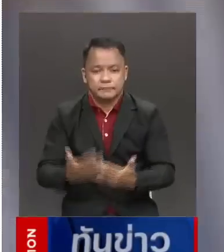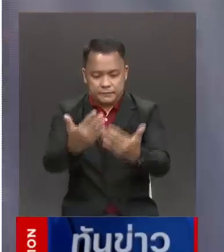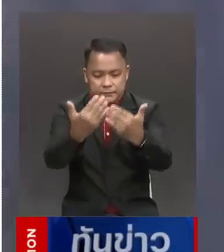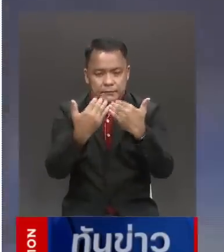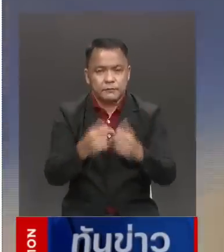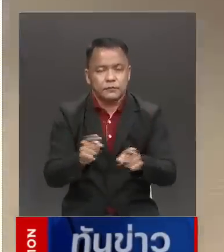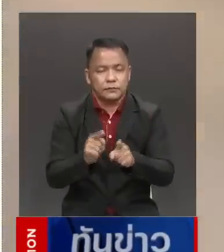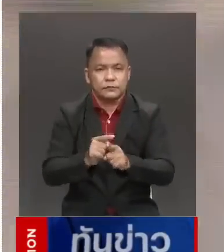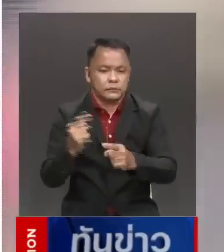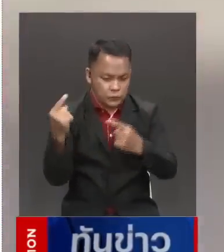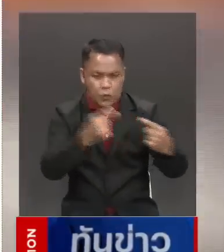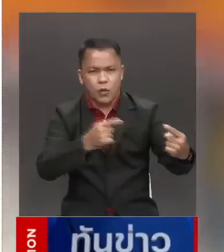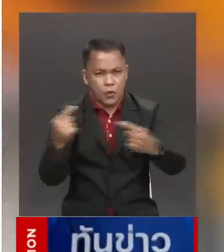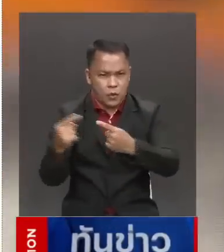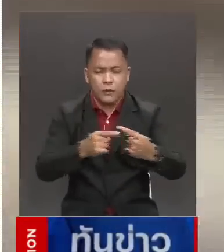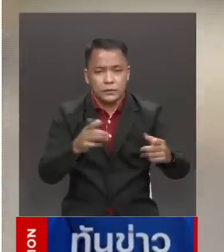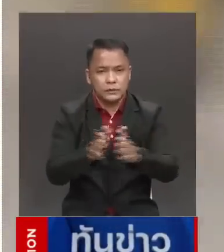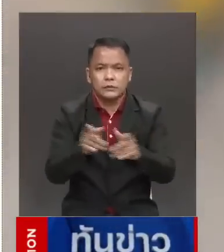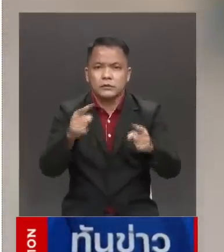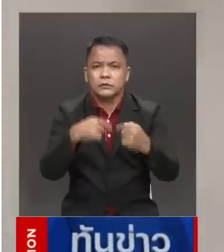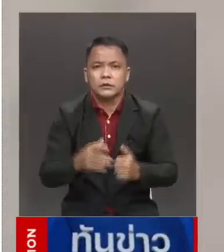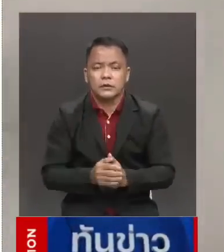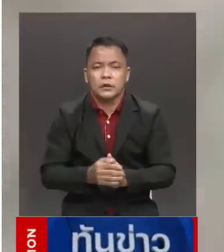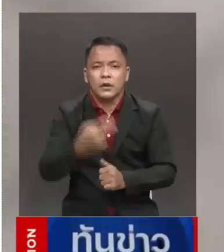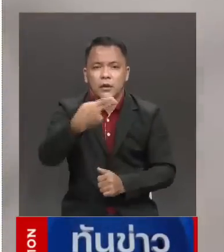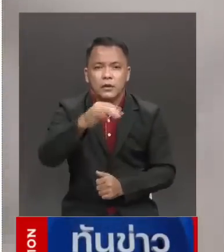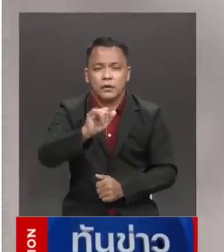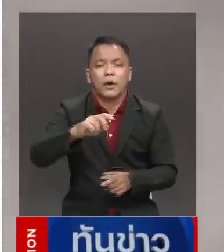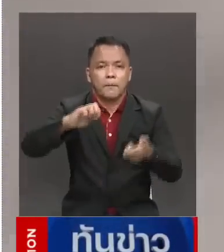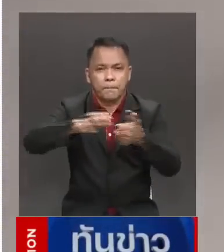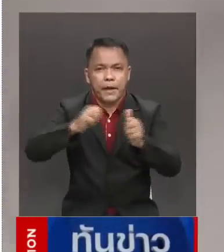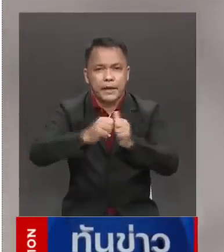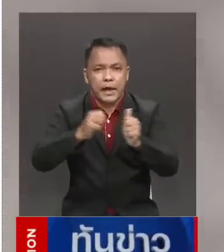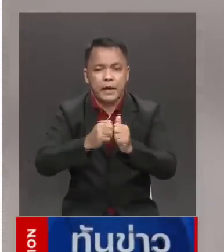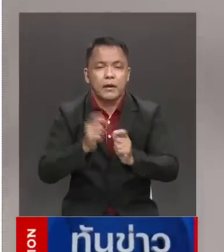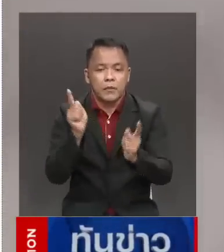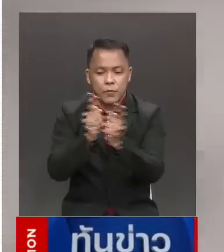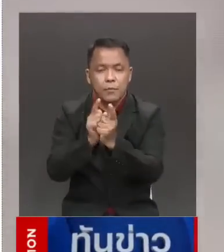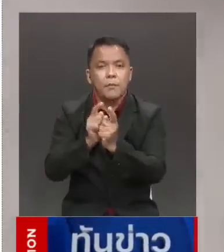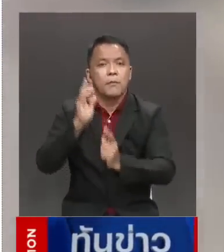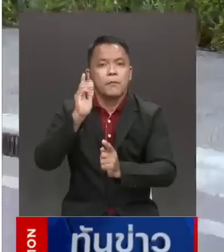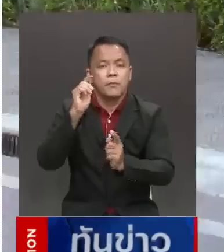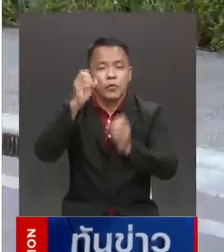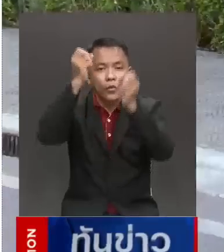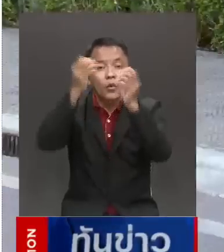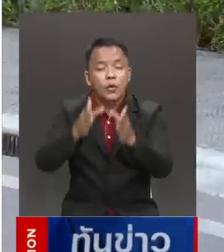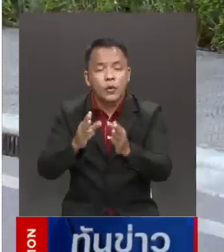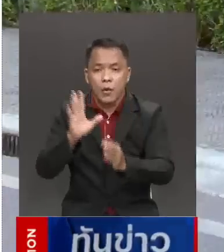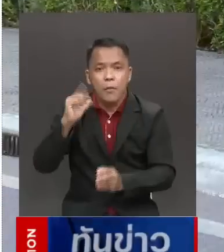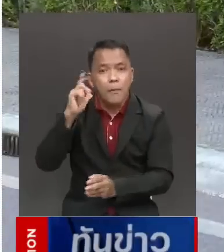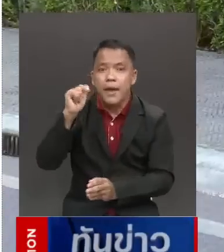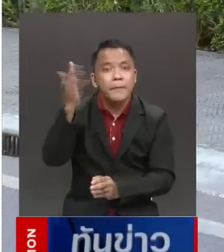ประเด็นหนึ่งที่ถกเถียงกันก็คือเรื่องของหยกเนี่ยมีปัญหาเรื่องของการไปมอบตัวแต่ไม่มีผู้ปกครองใช่ไหมคะ